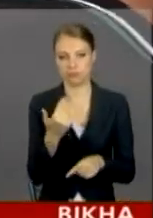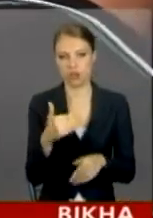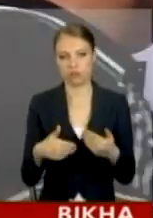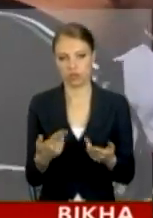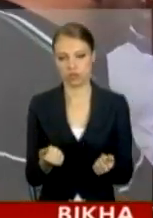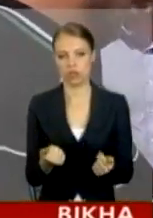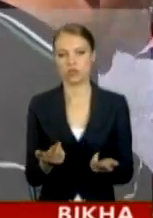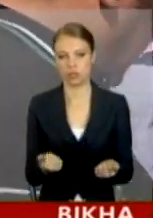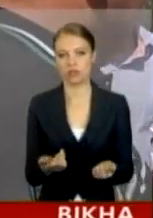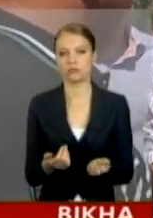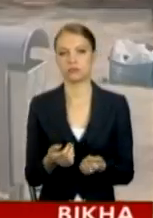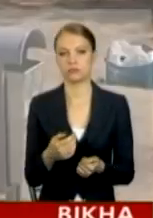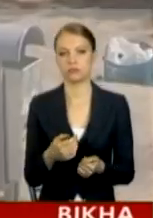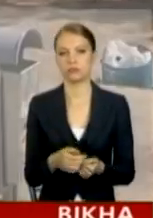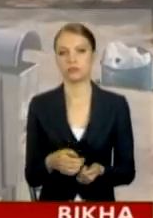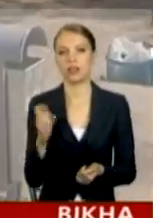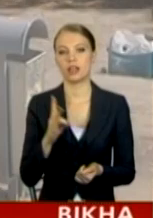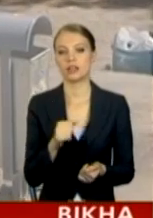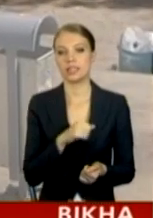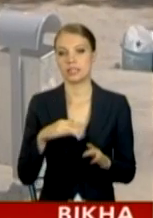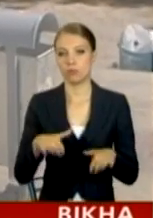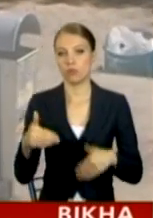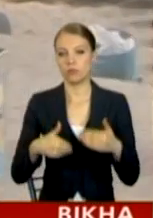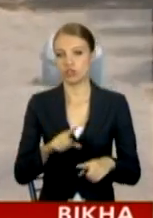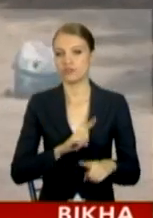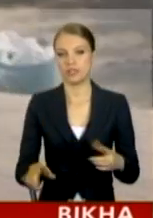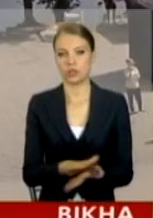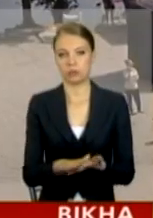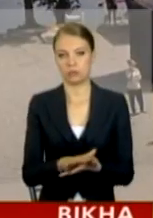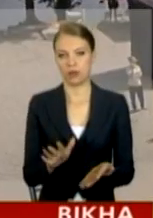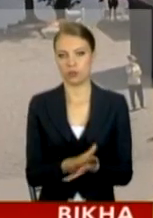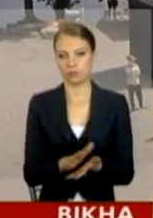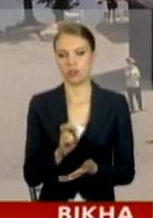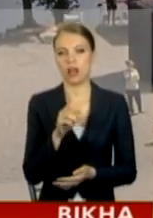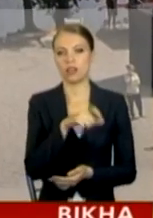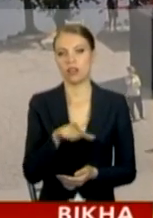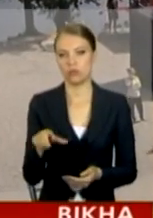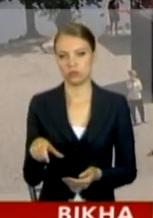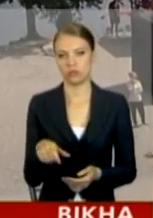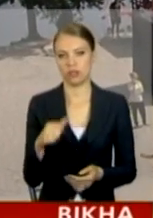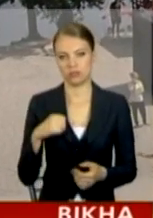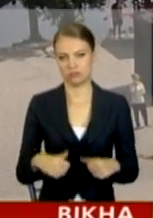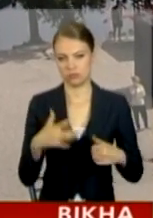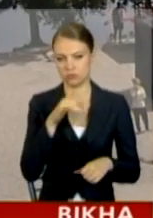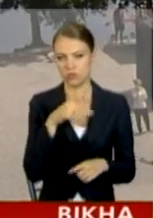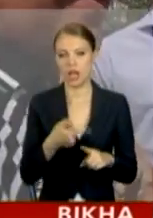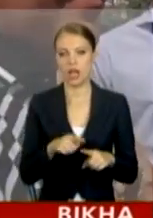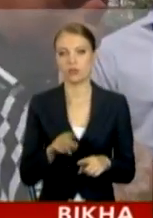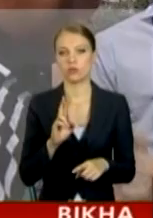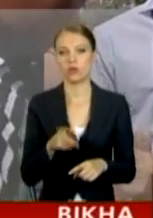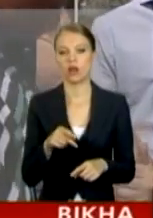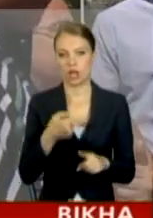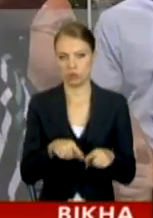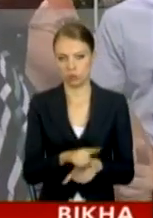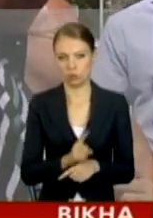правильно? Так. Плеса? Да. На самому пляжі швиденько прибирають сміття, однак людей не стримати. А так як барна стойка робиться,